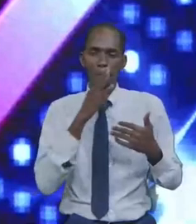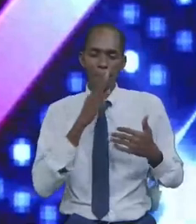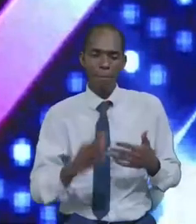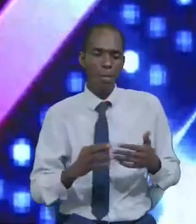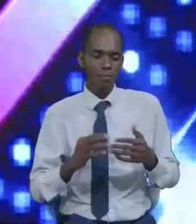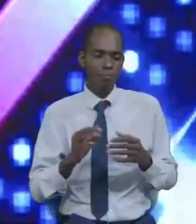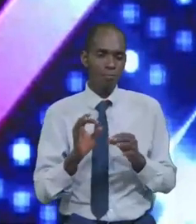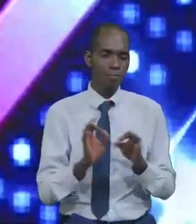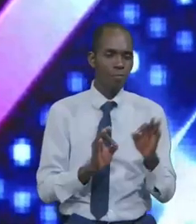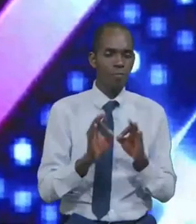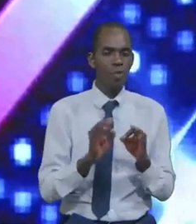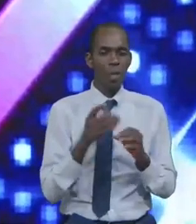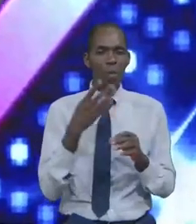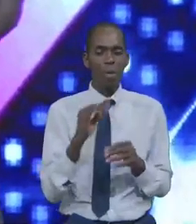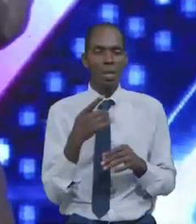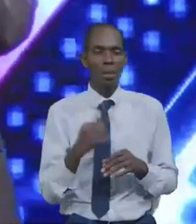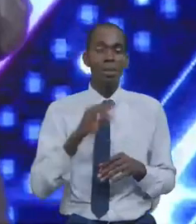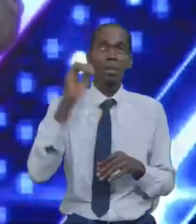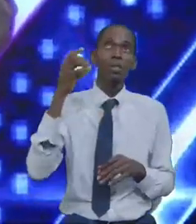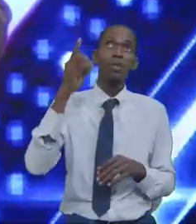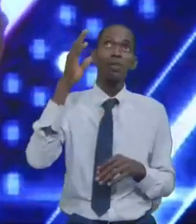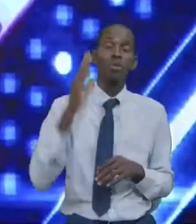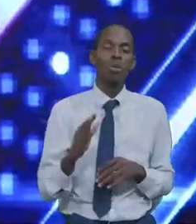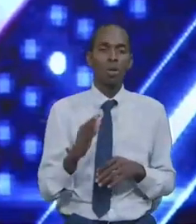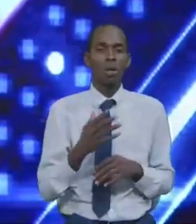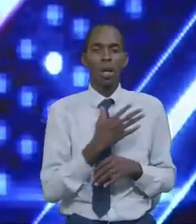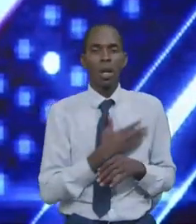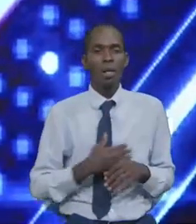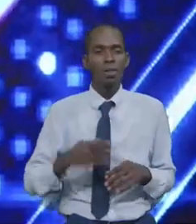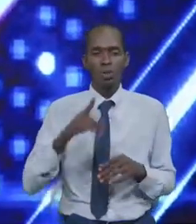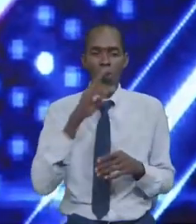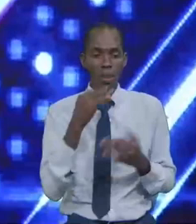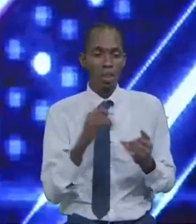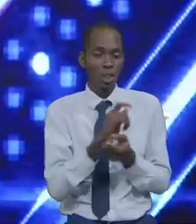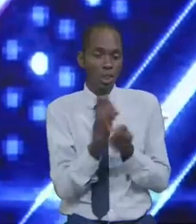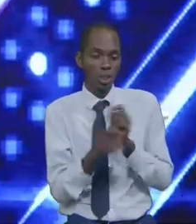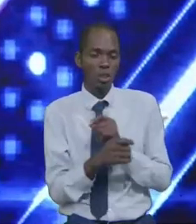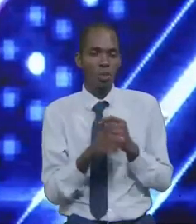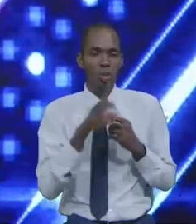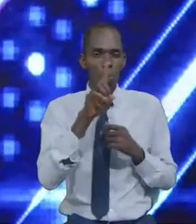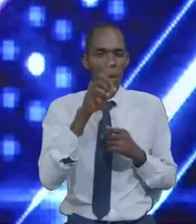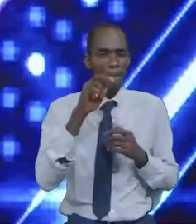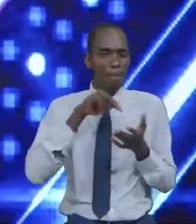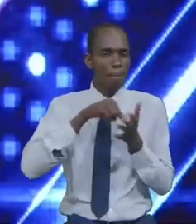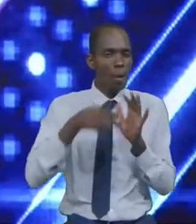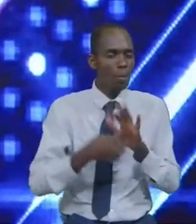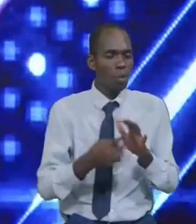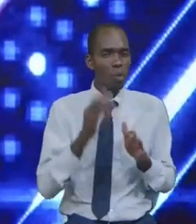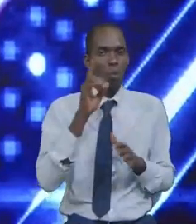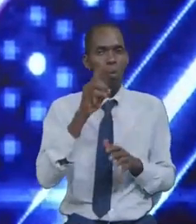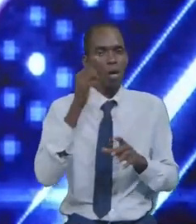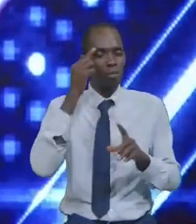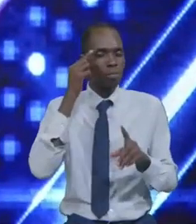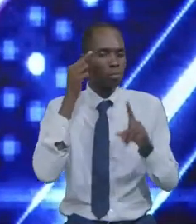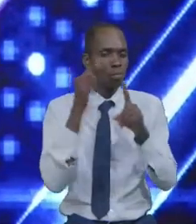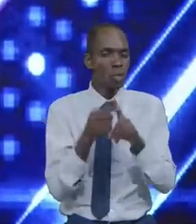est prise par la grâce de Dieu et vous êtes transformé, il y a un objectif. Il y aura une seule poursuite. Il y